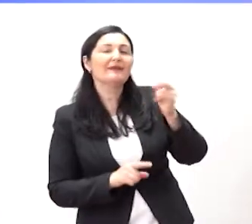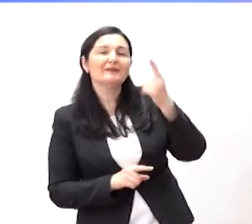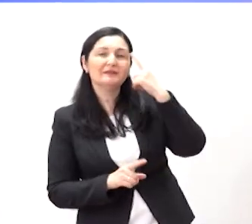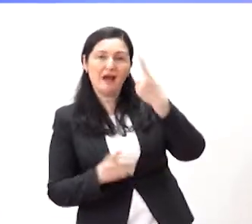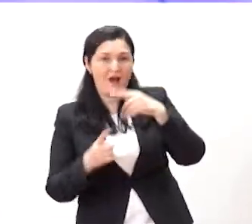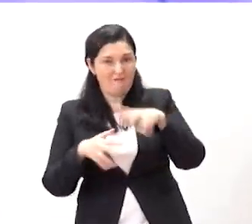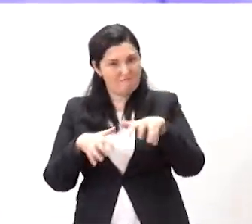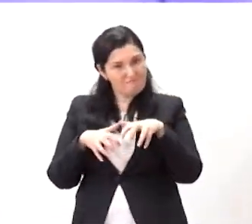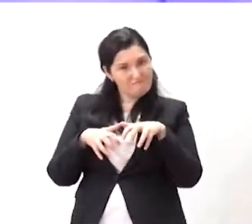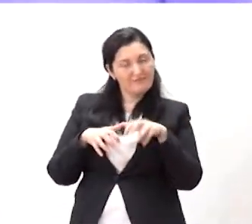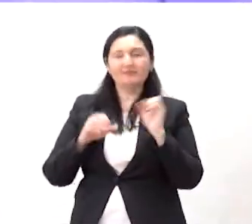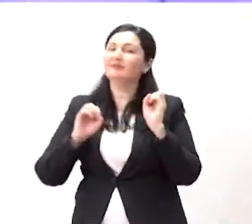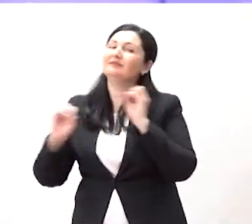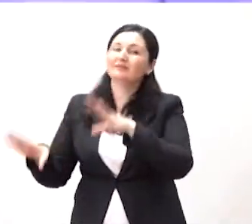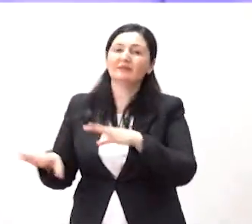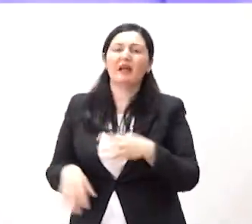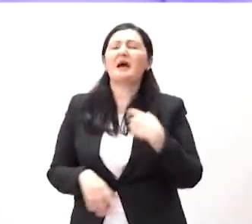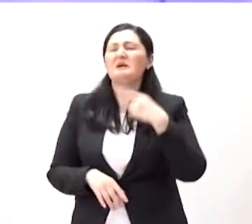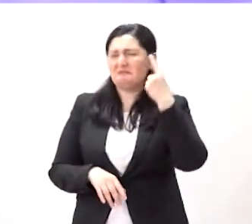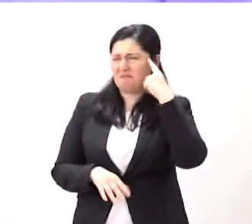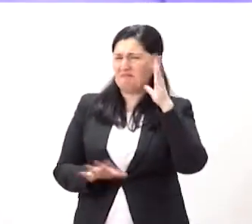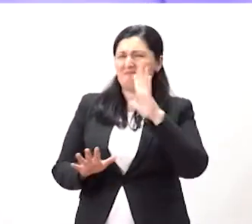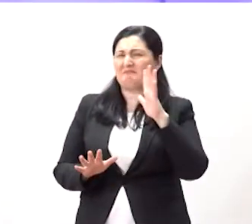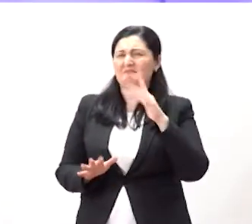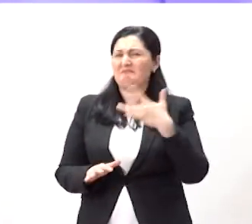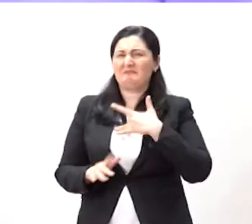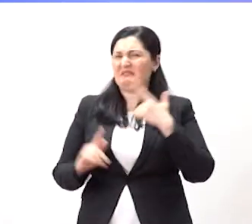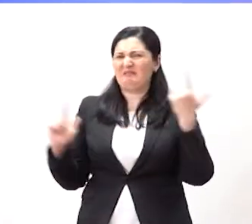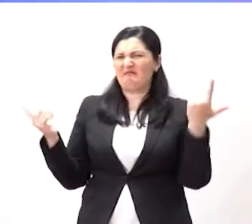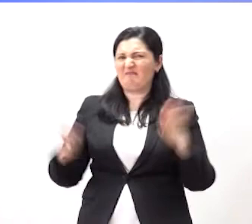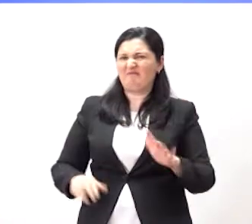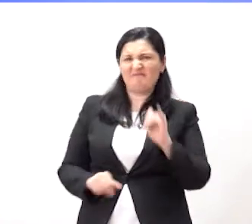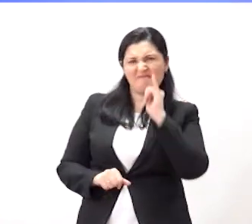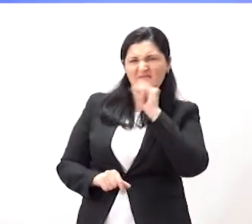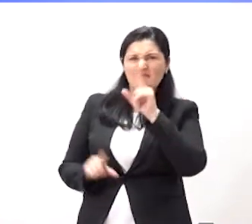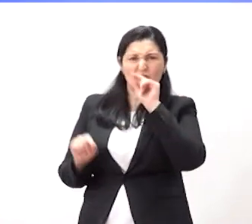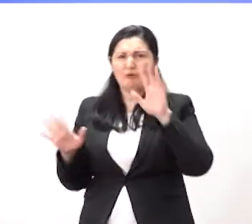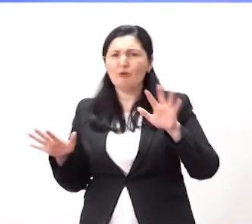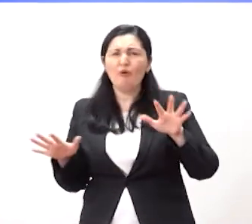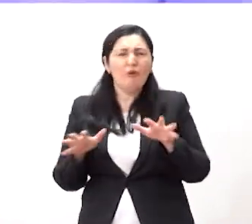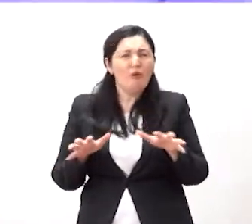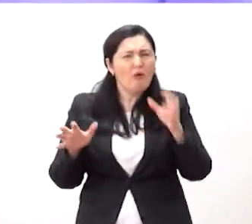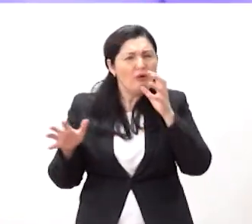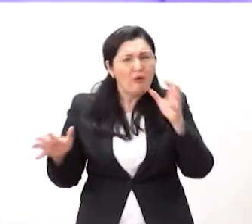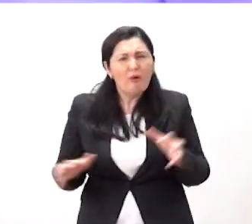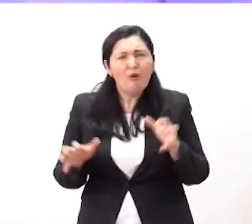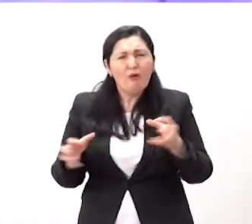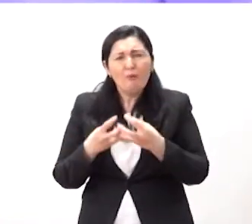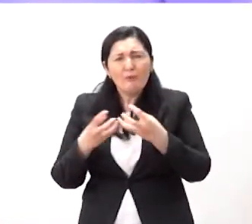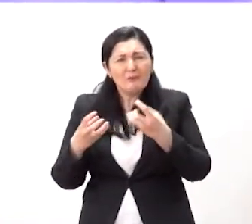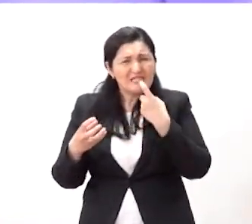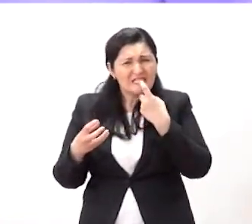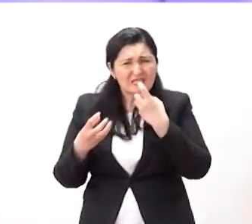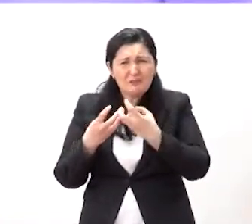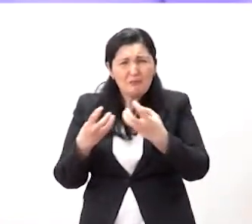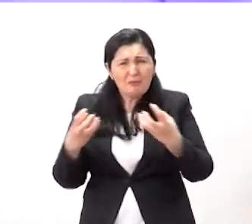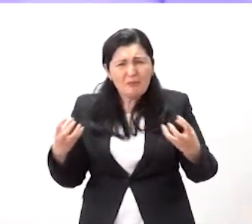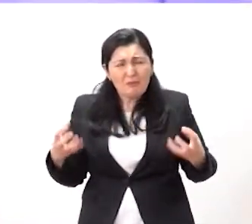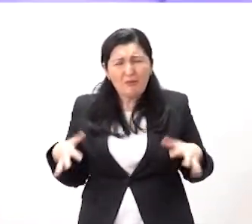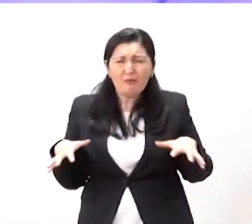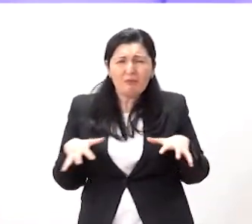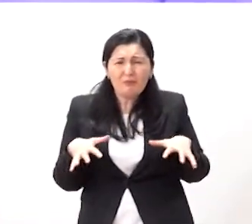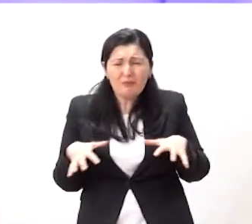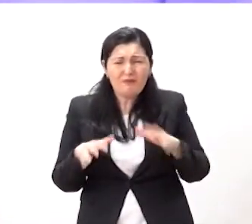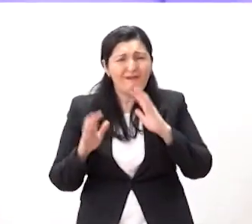داری؟ به فکر من راضی نمی شود. ممکن علاقه این چوجه ها را مثل چوجه های